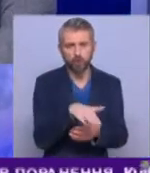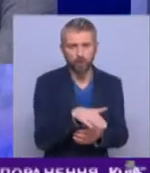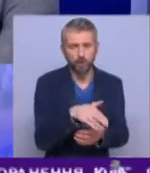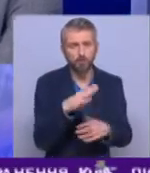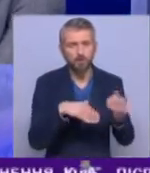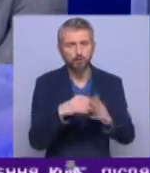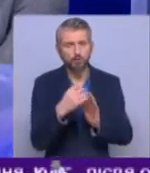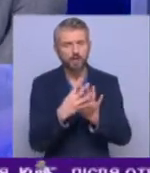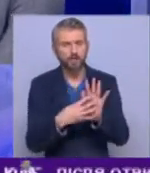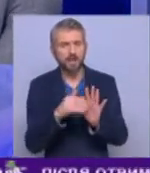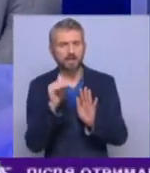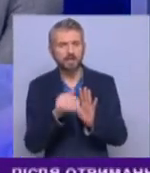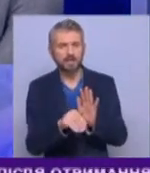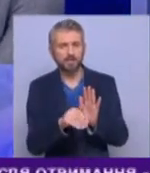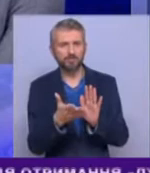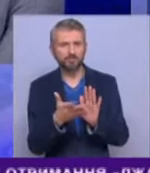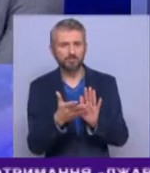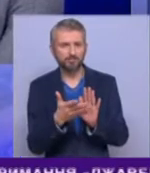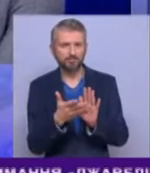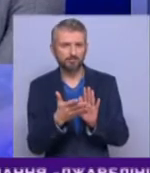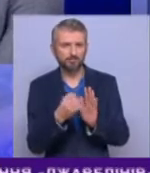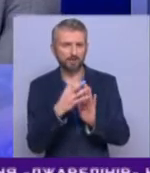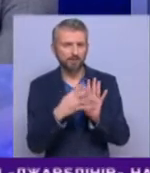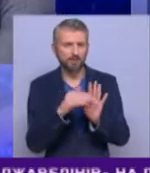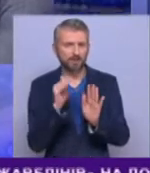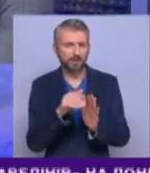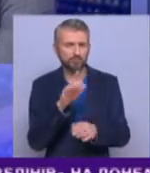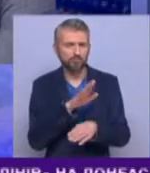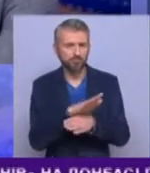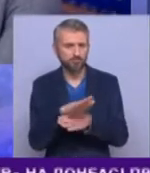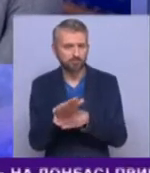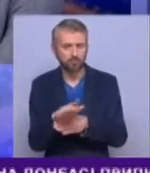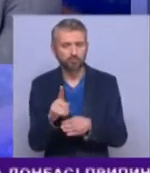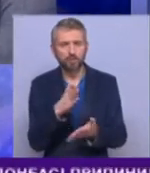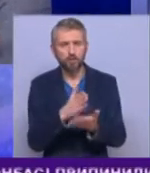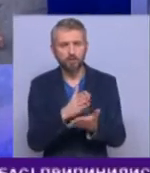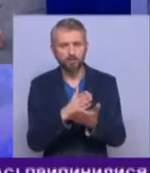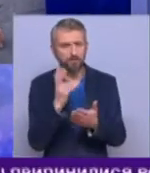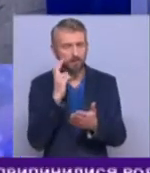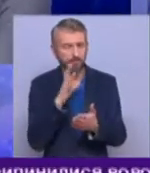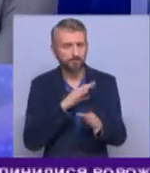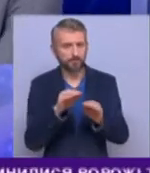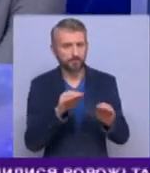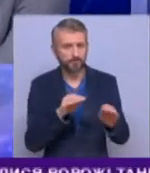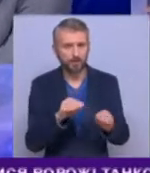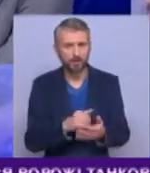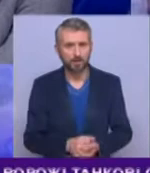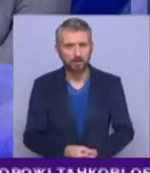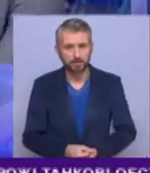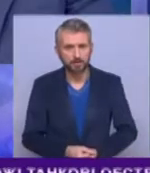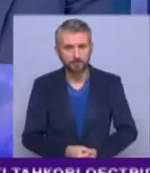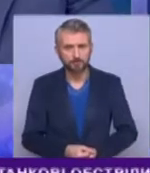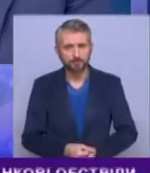практично 19 тисяч, не цілих, 19 тисяч тимчасових споруд, які знаходяться в Києві. Розташовані в різні... Зекономив, значить